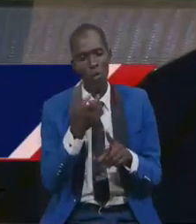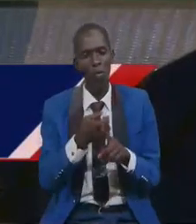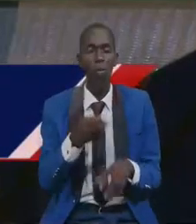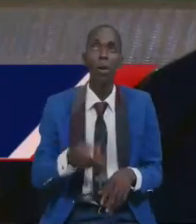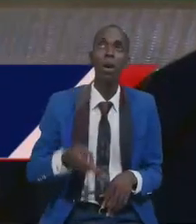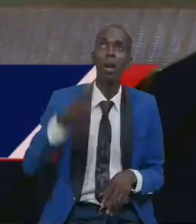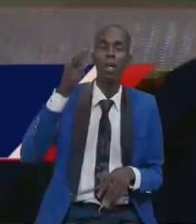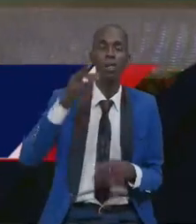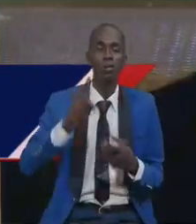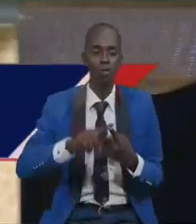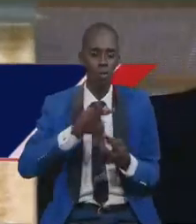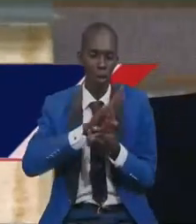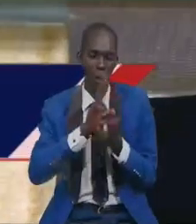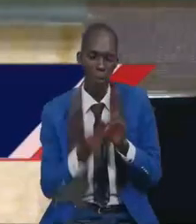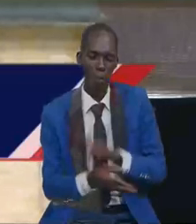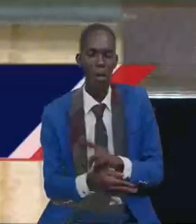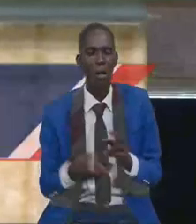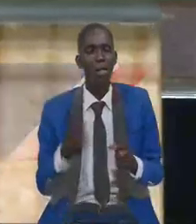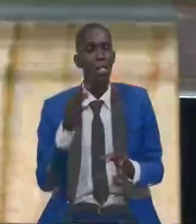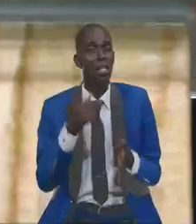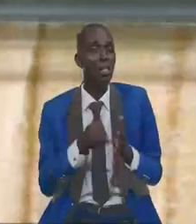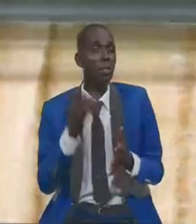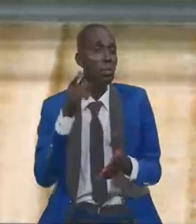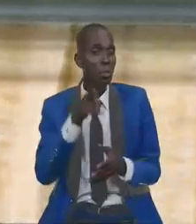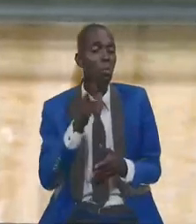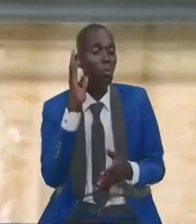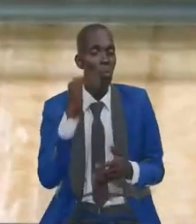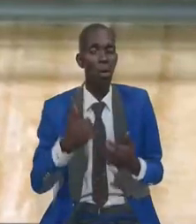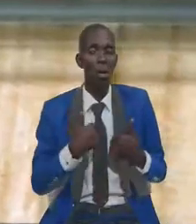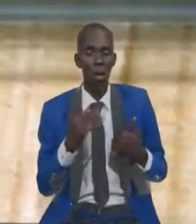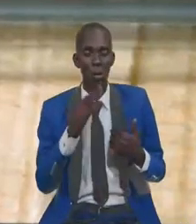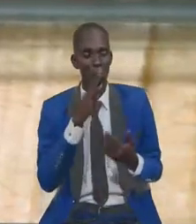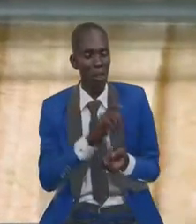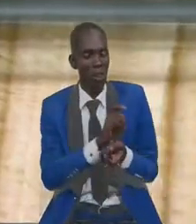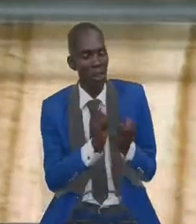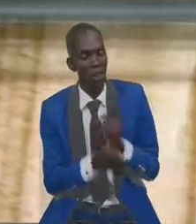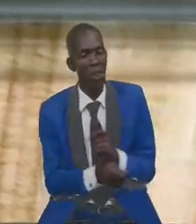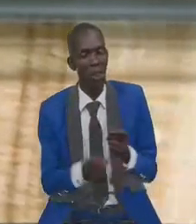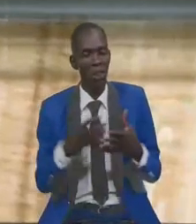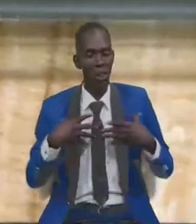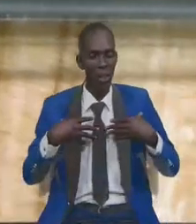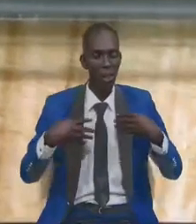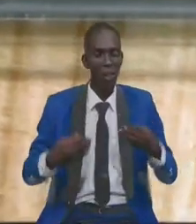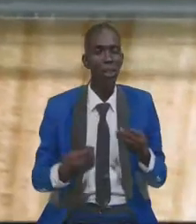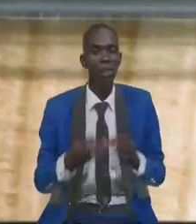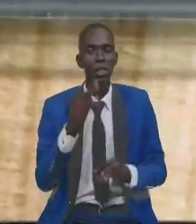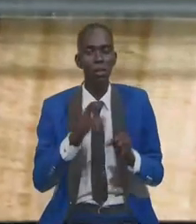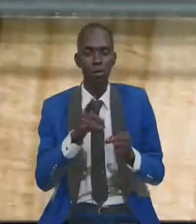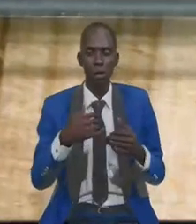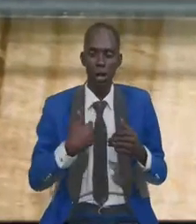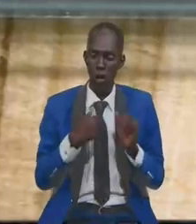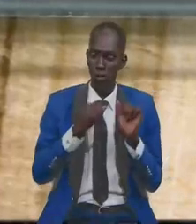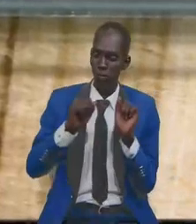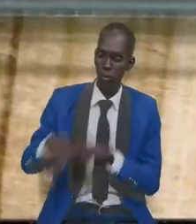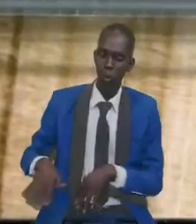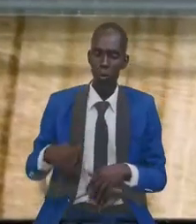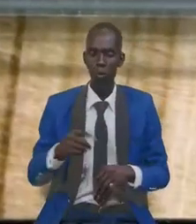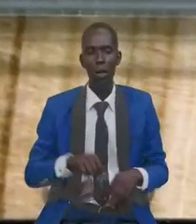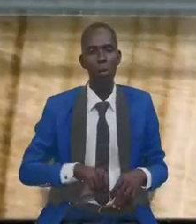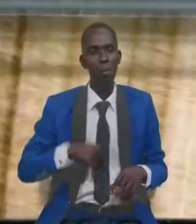refusé. Elle aurait été guérie. Elle aurait été transformée si elle avait laissé l'orgueil par terre. Si elle avait